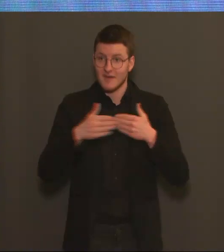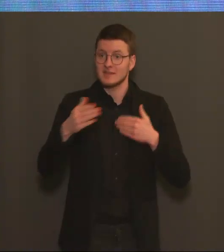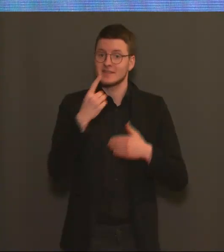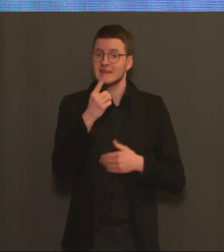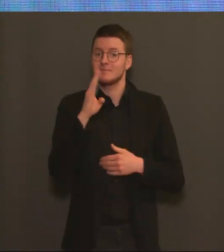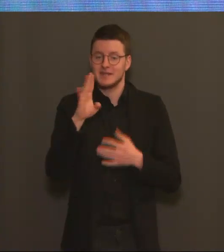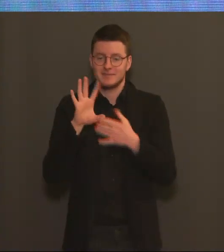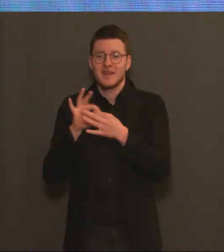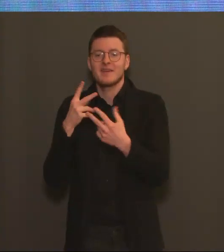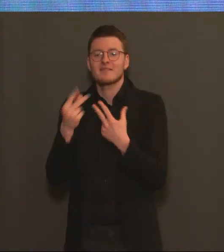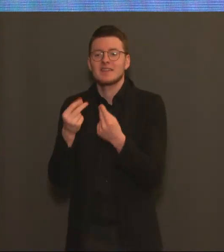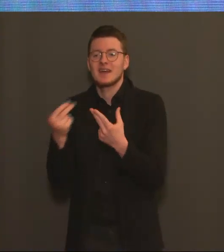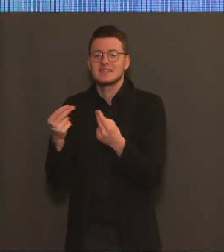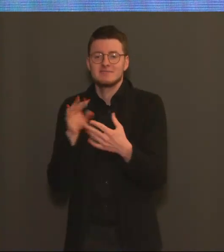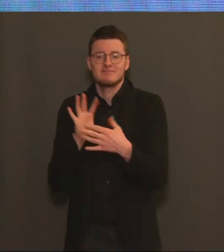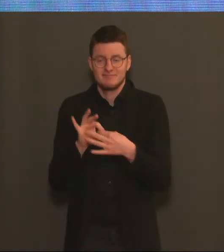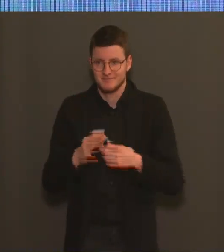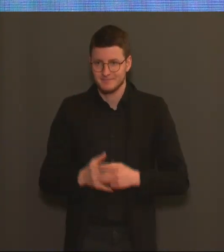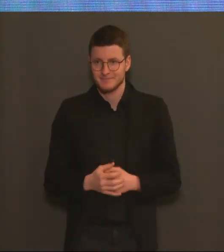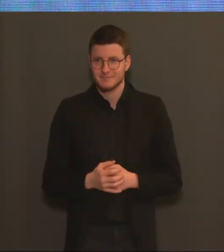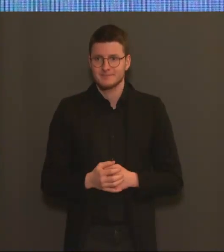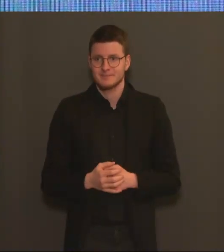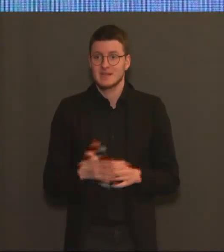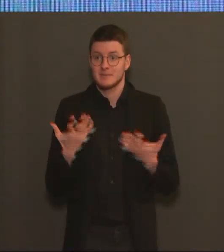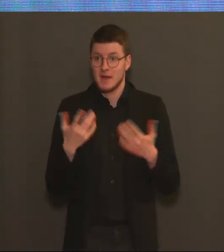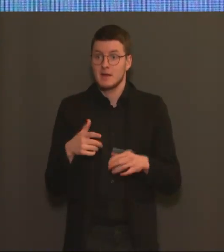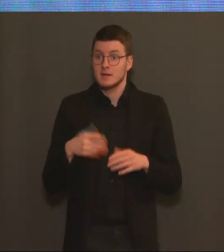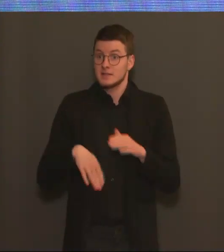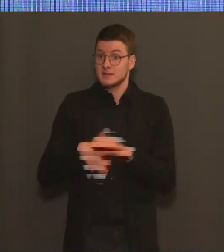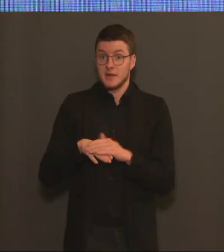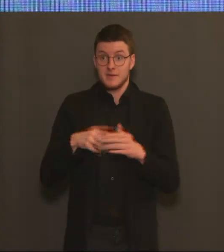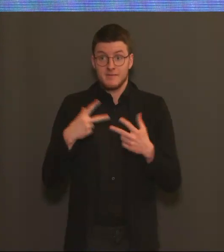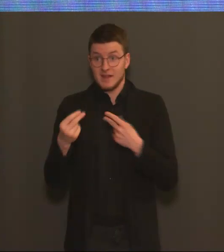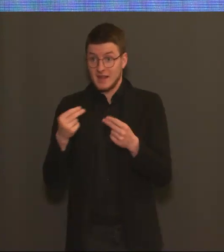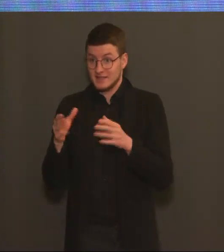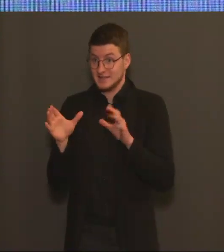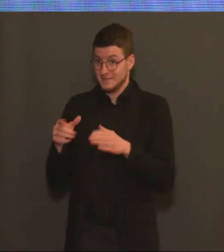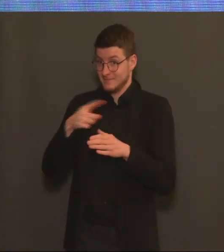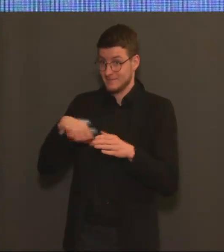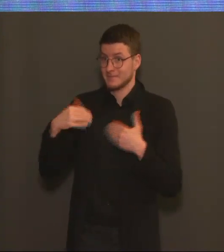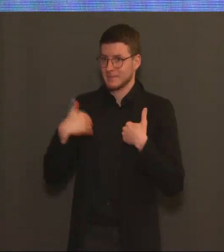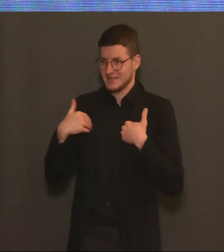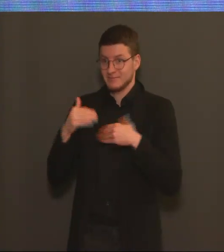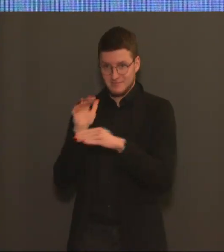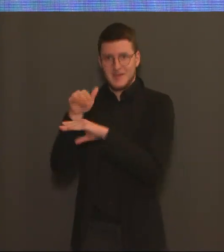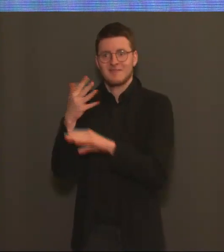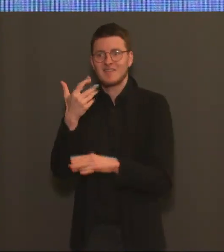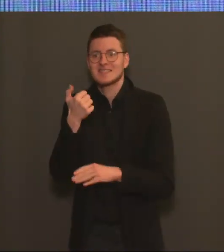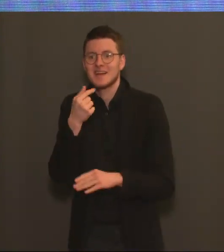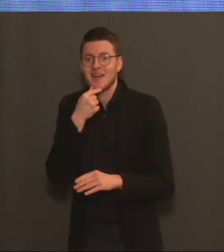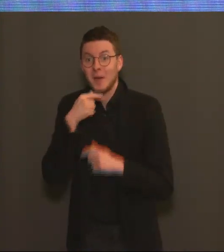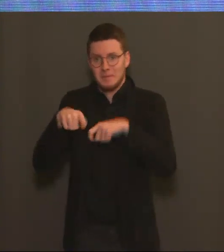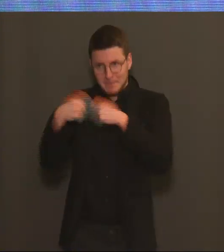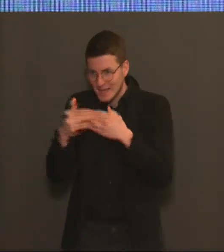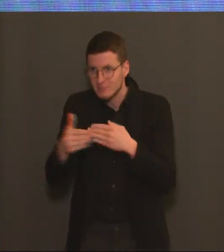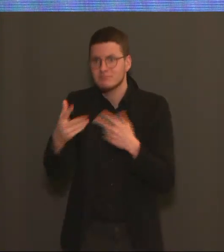vaccinatiecampagne. We beginnen dus met de vaccinatie van de 65-plussers in vaccinatiecentra.